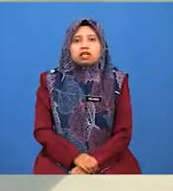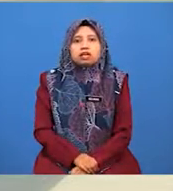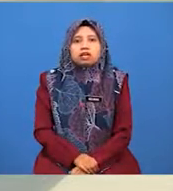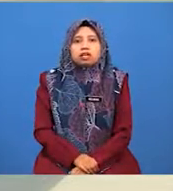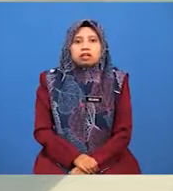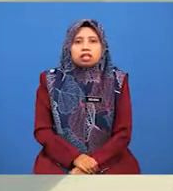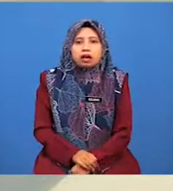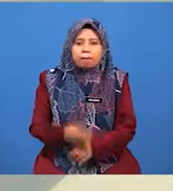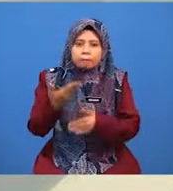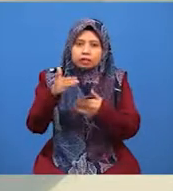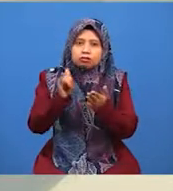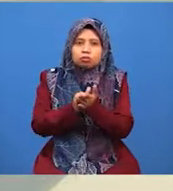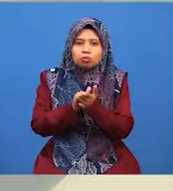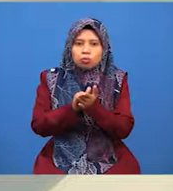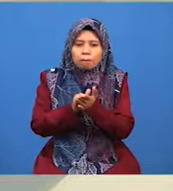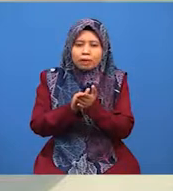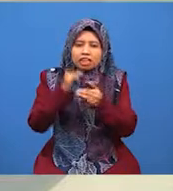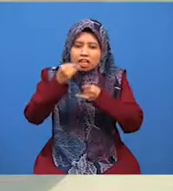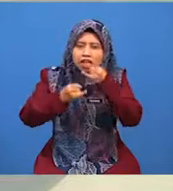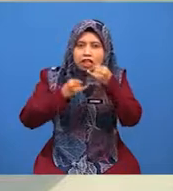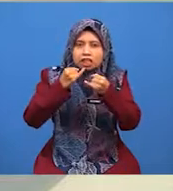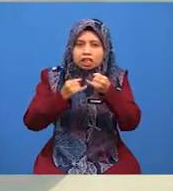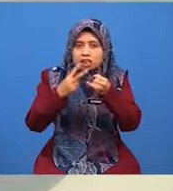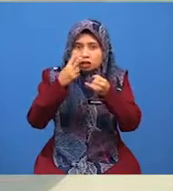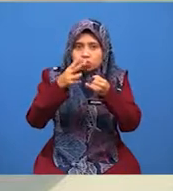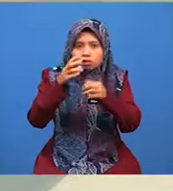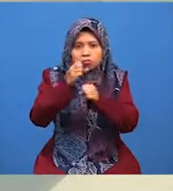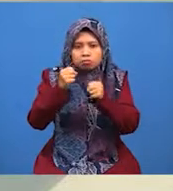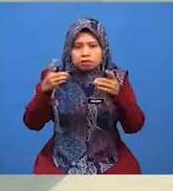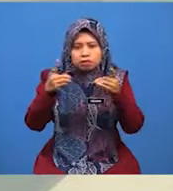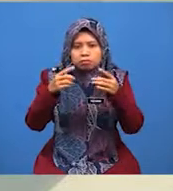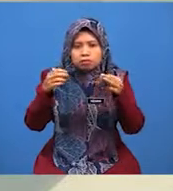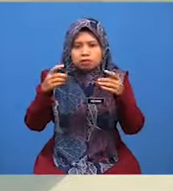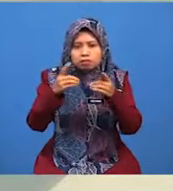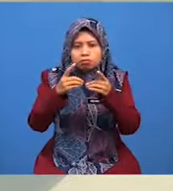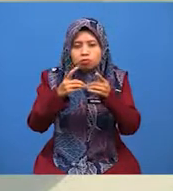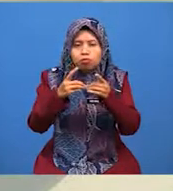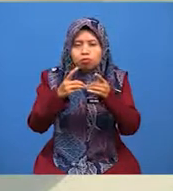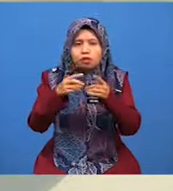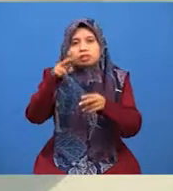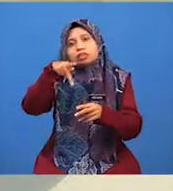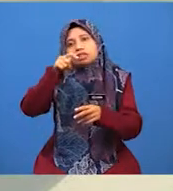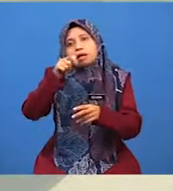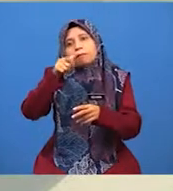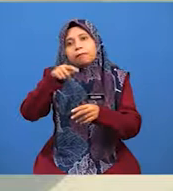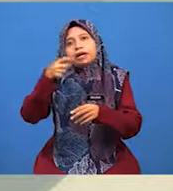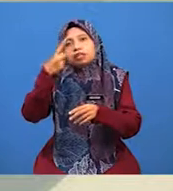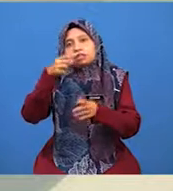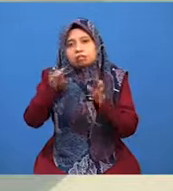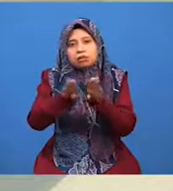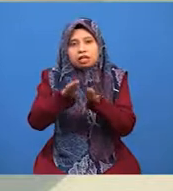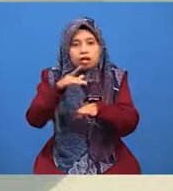Kemuncak kejayaannya dilihat apabila penemuan ini mendapat pengiktirafan